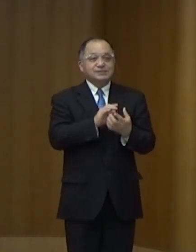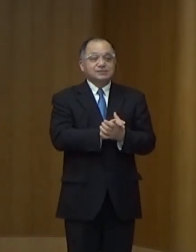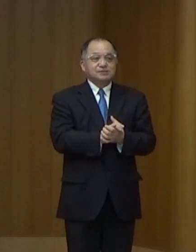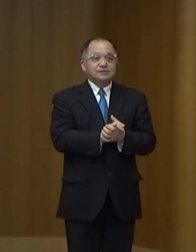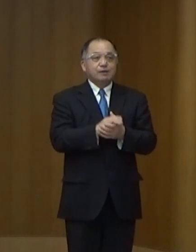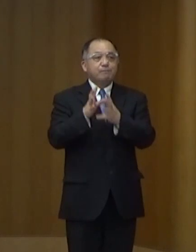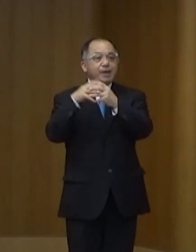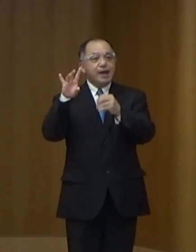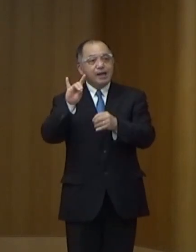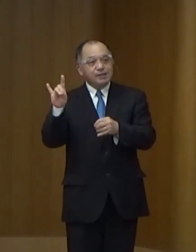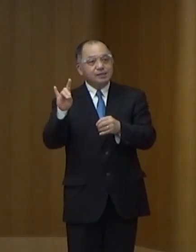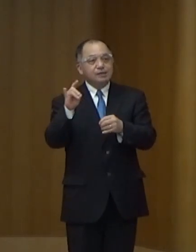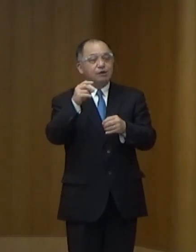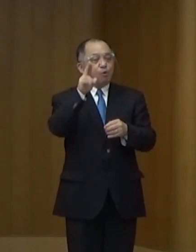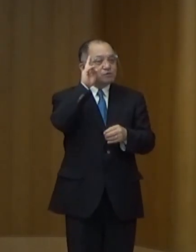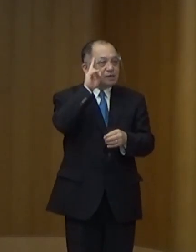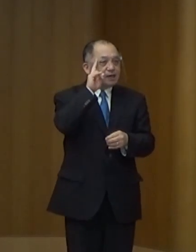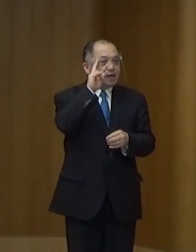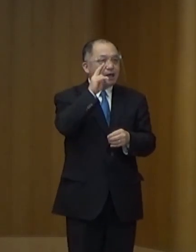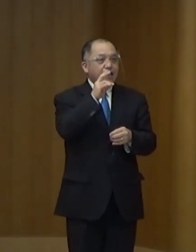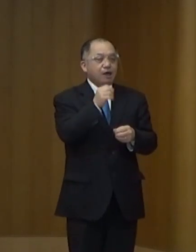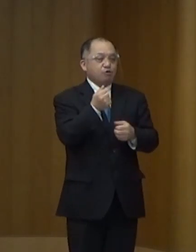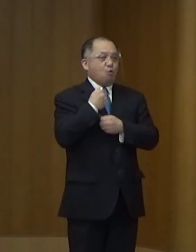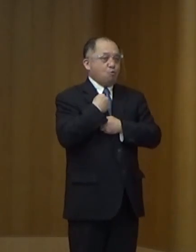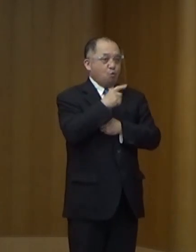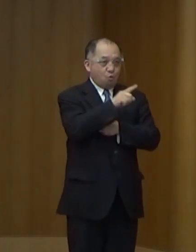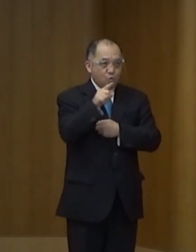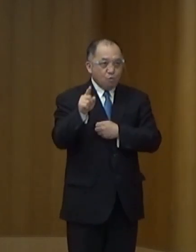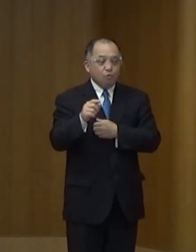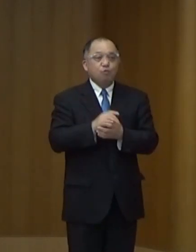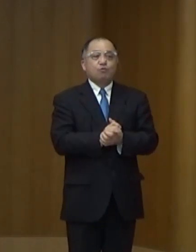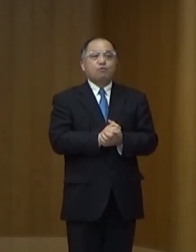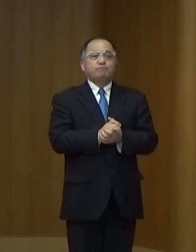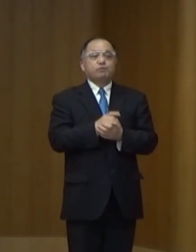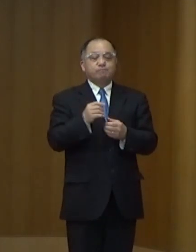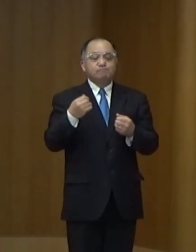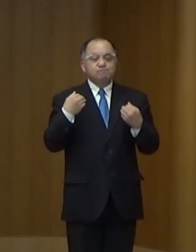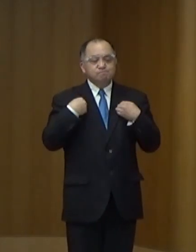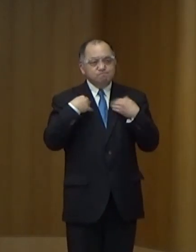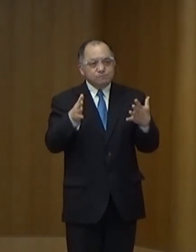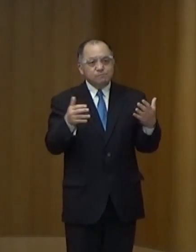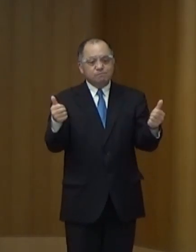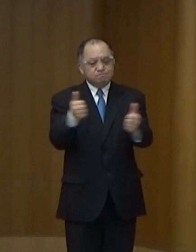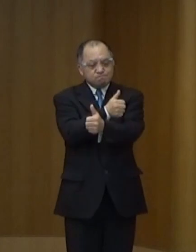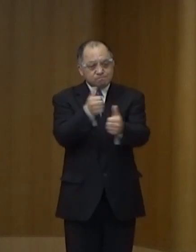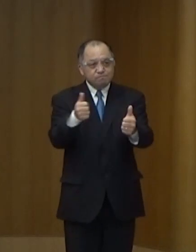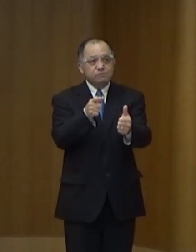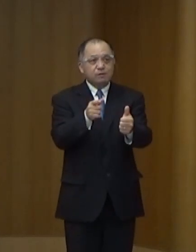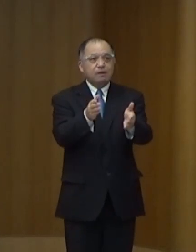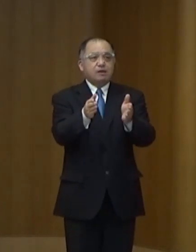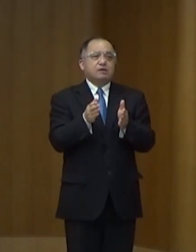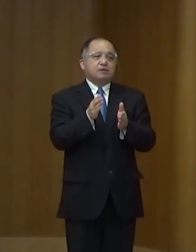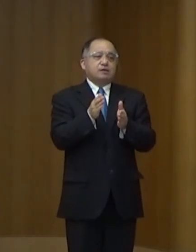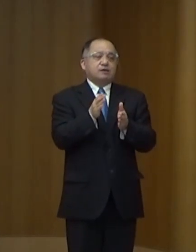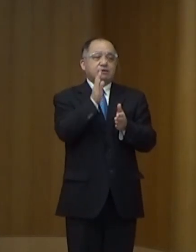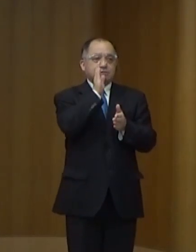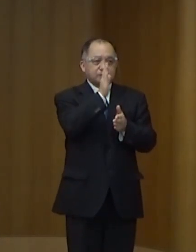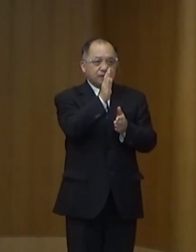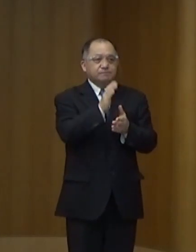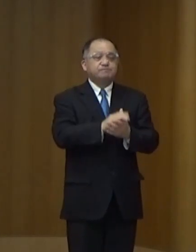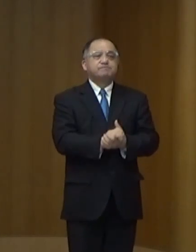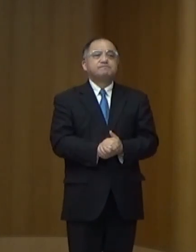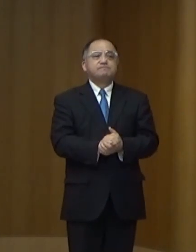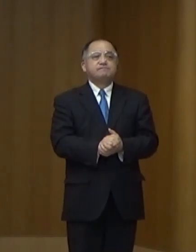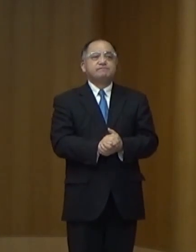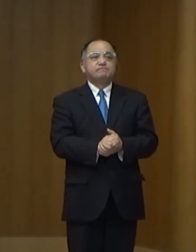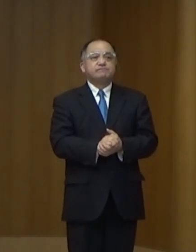そして兵庫県のお話をしましたが、こちらとの不要不急の往来、こちら控えていただくようにお願いをいたします